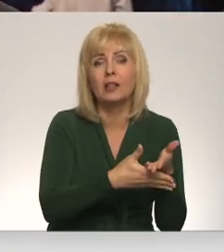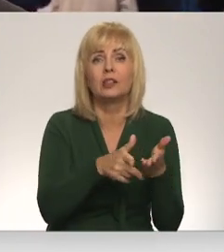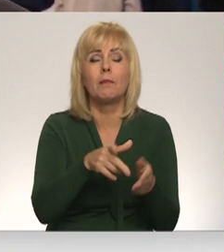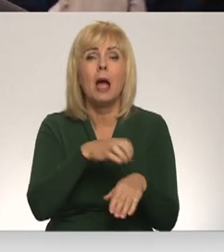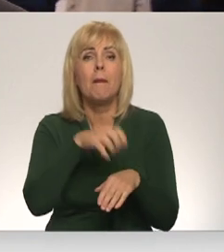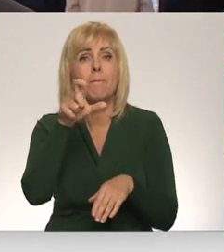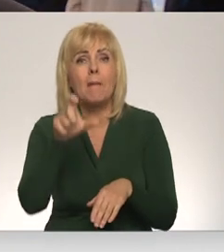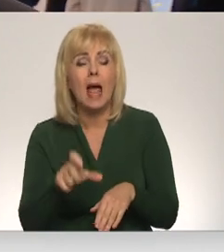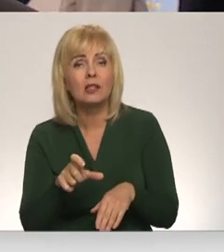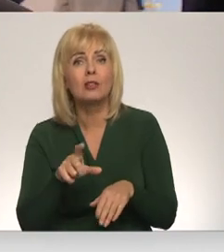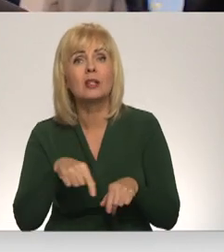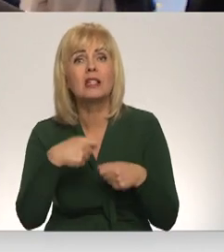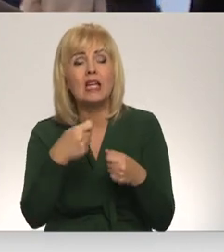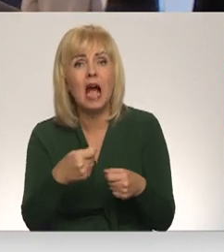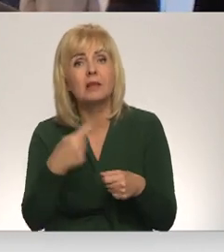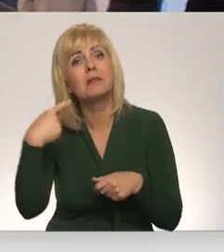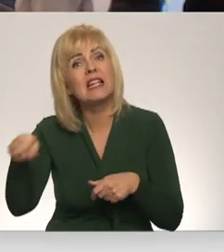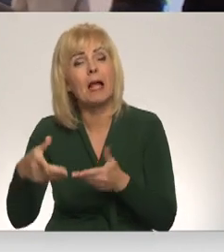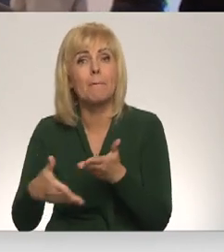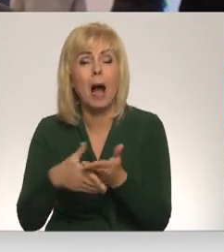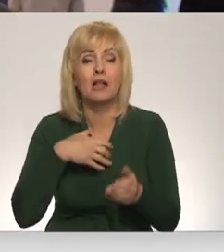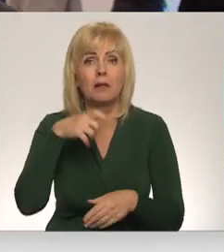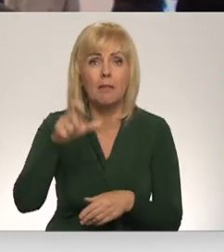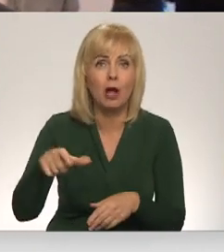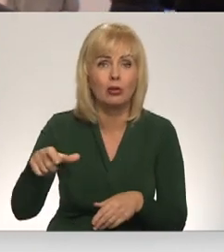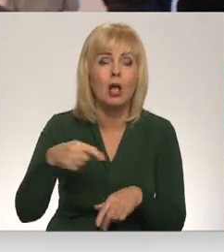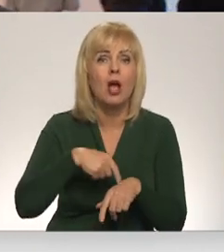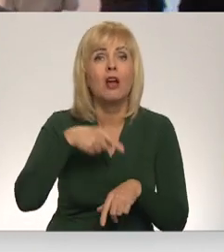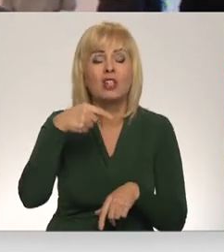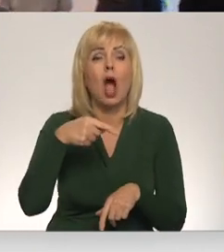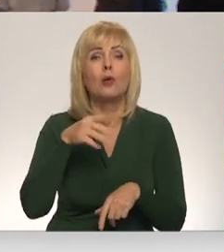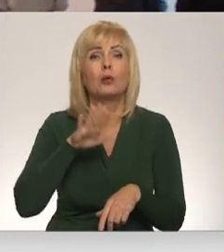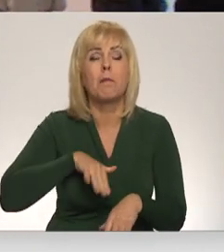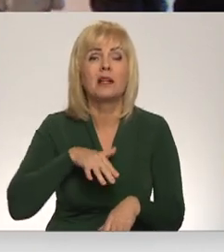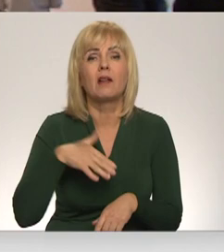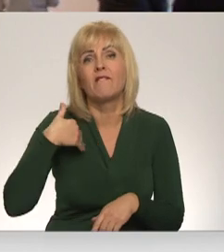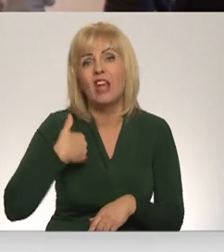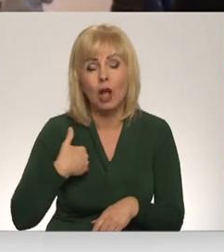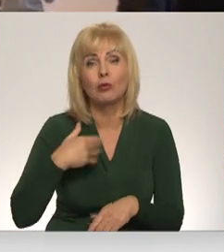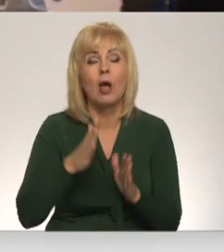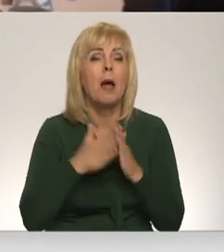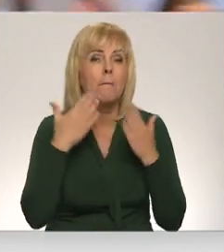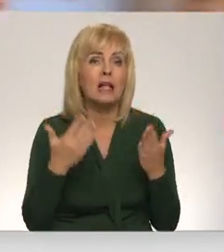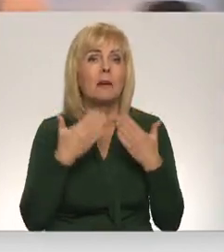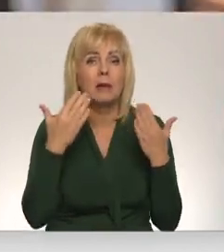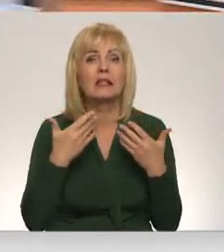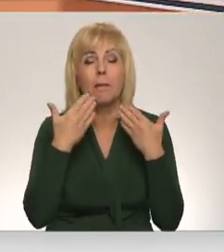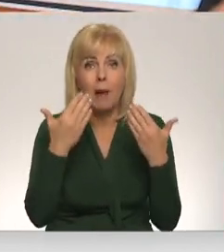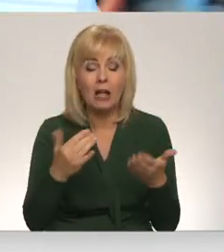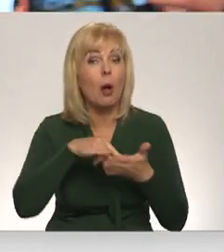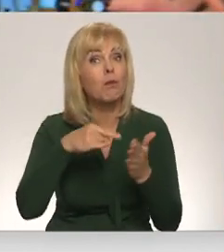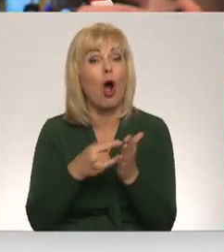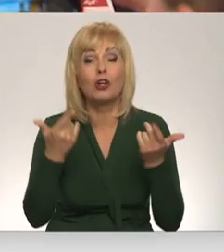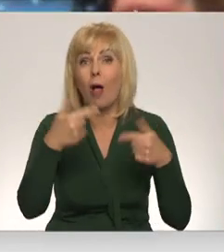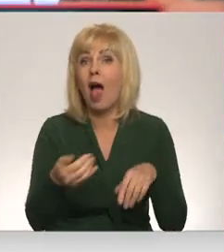mediķis sniedz palīdzību kādam citam pacientam un bieži vien pacients sajūtas vientuļš. Un par to ir milzīgs paldies. Projekta